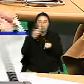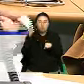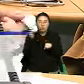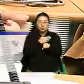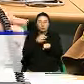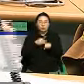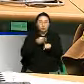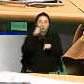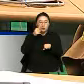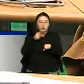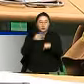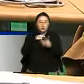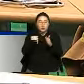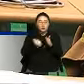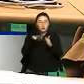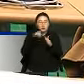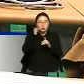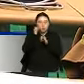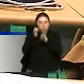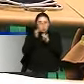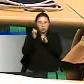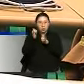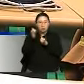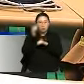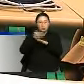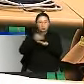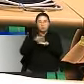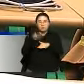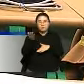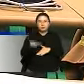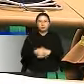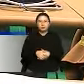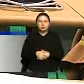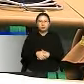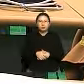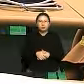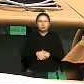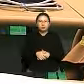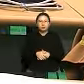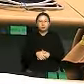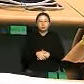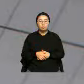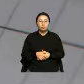9시부터 3시까지. 그때 전화에 응해주시면 감사하겠습니다.